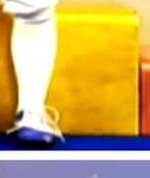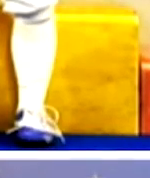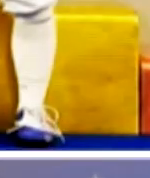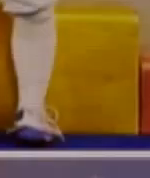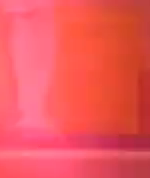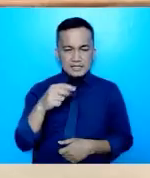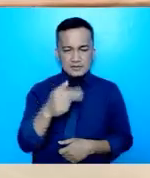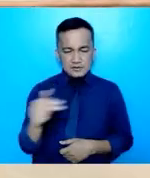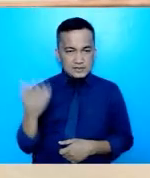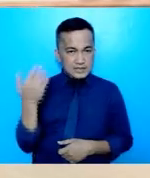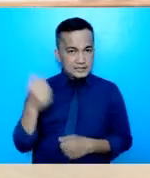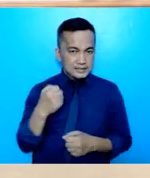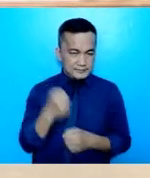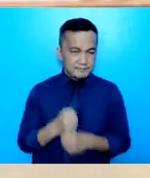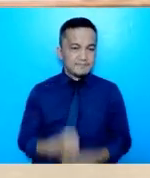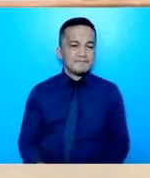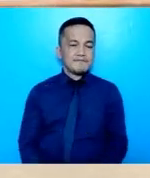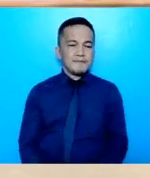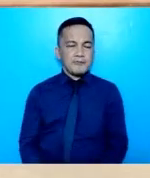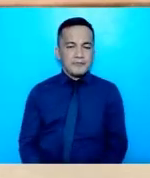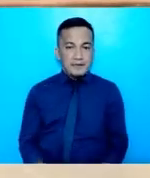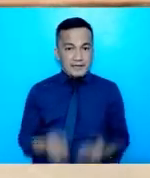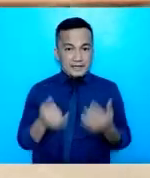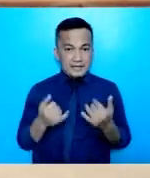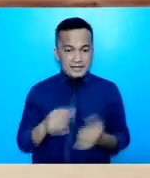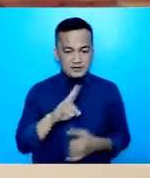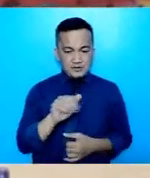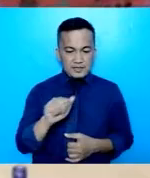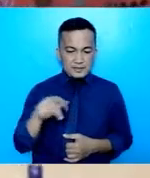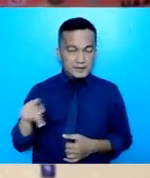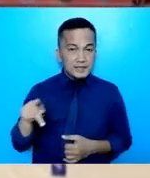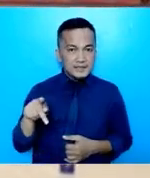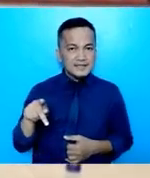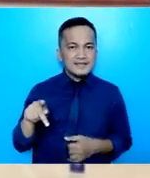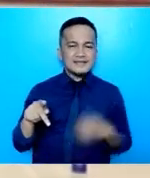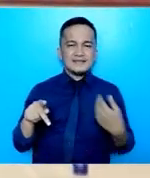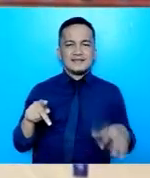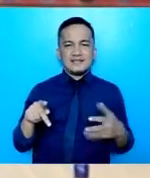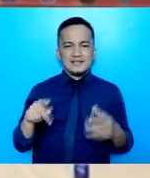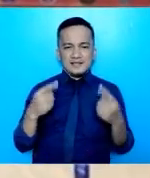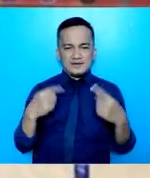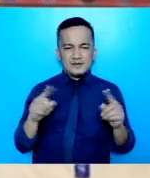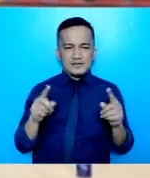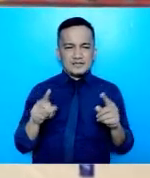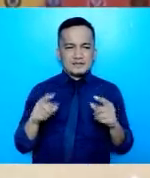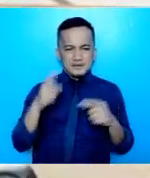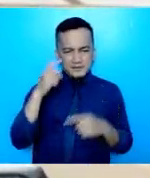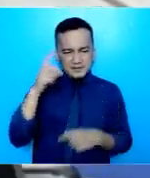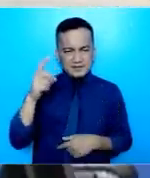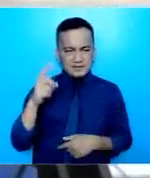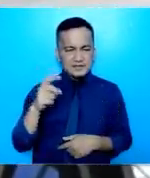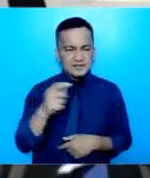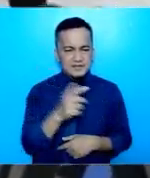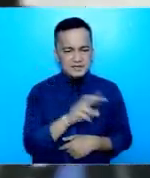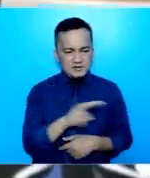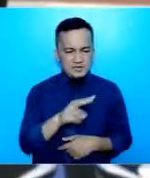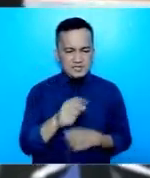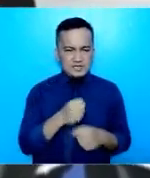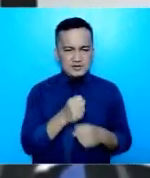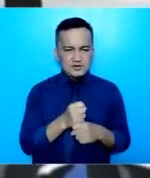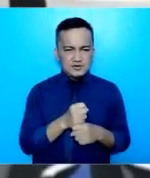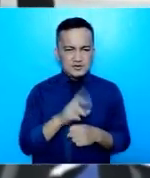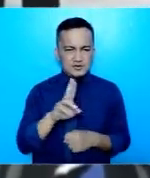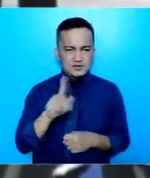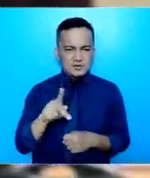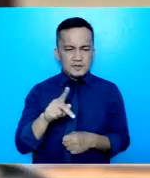taon. At ngayong UAAP season nga, natupad ang isa sa mga pangarap ng 22-anyos na UP Public